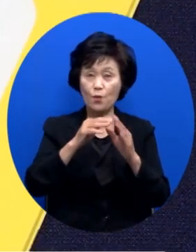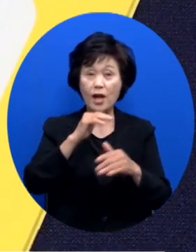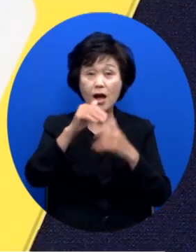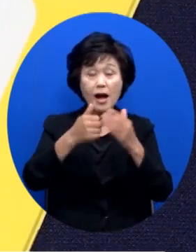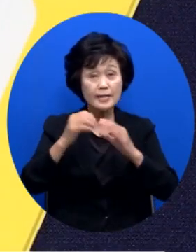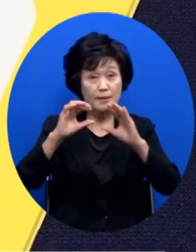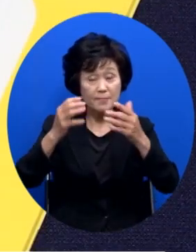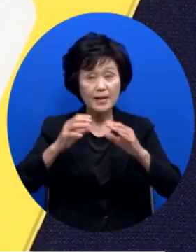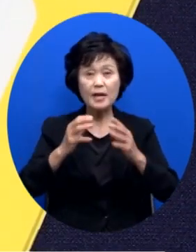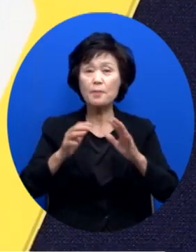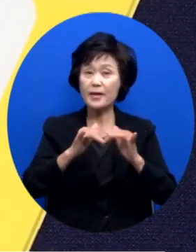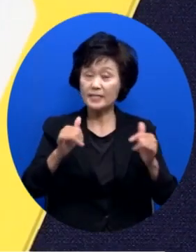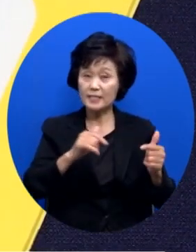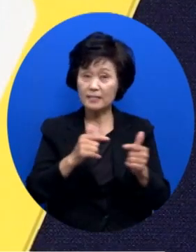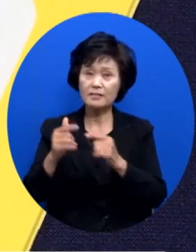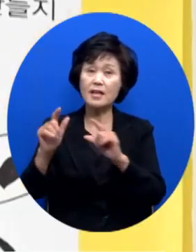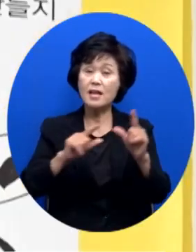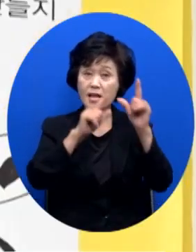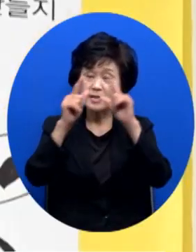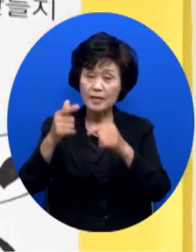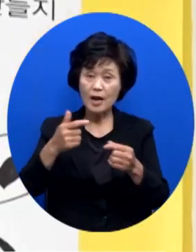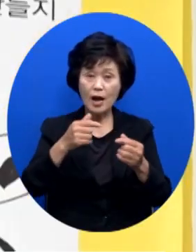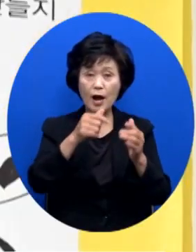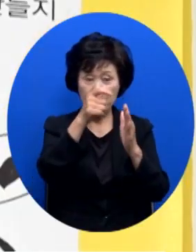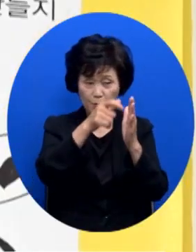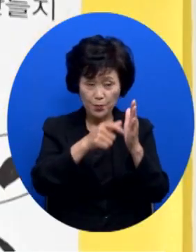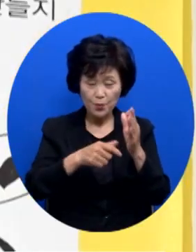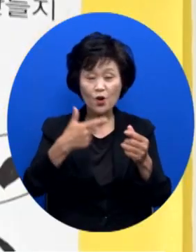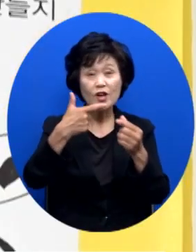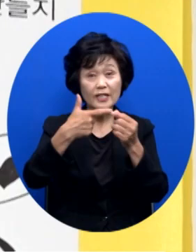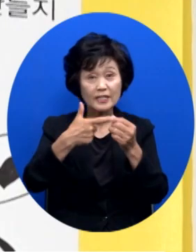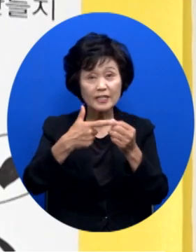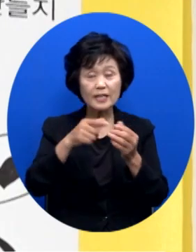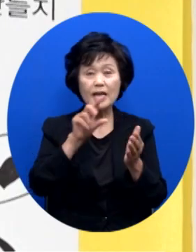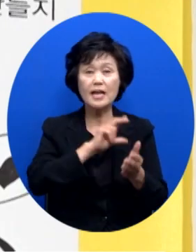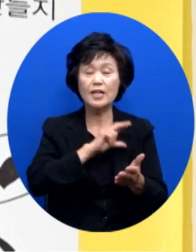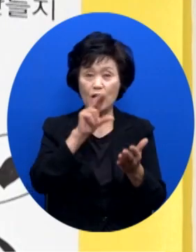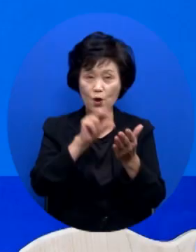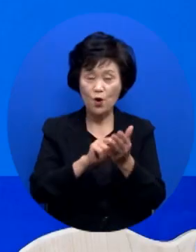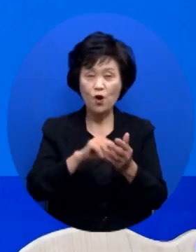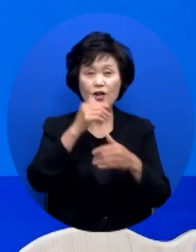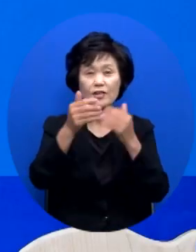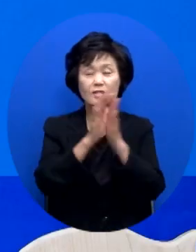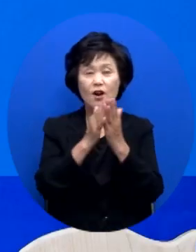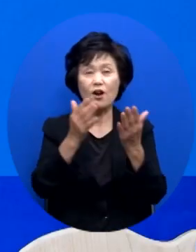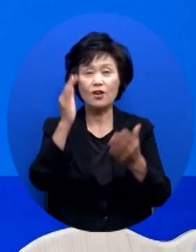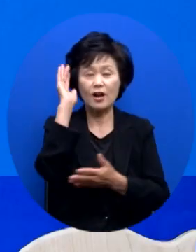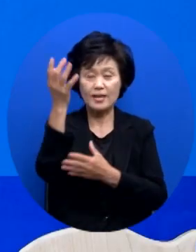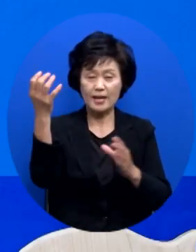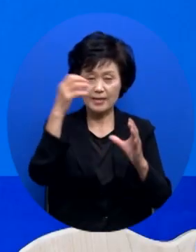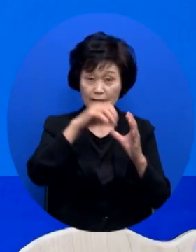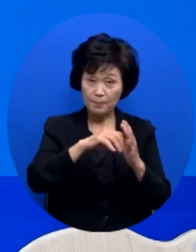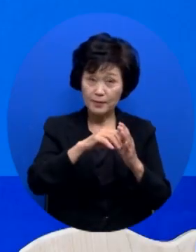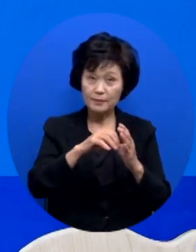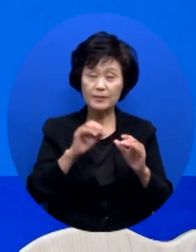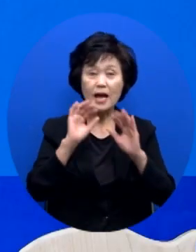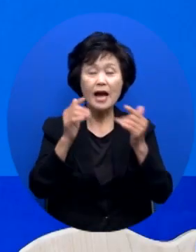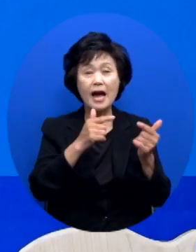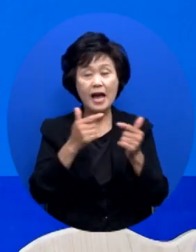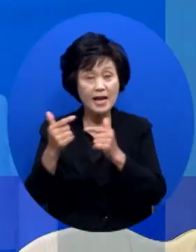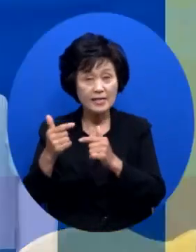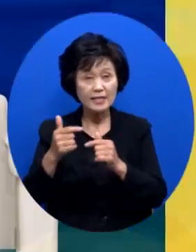나라 백성의 삶 등 6가지 주제에 대한 성경 이야기를 담았습니다. 여기에 어린이의